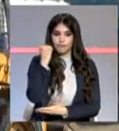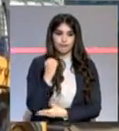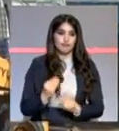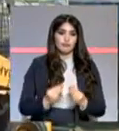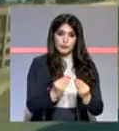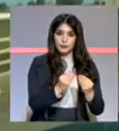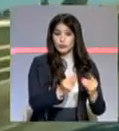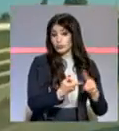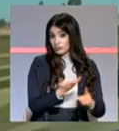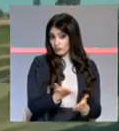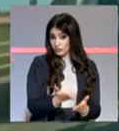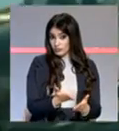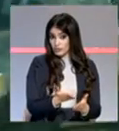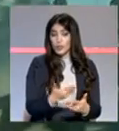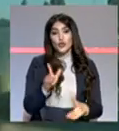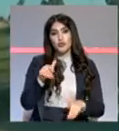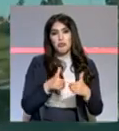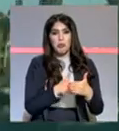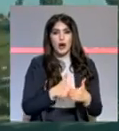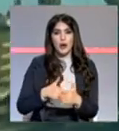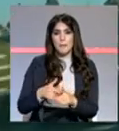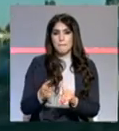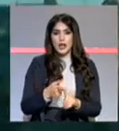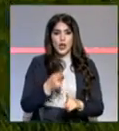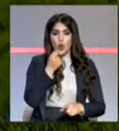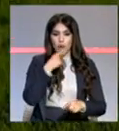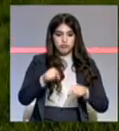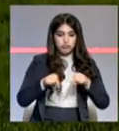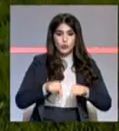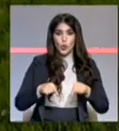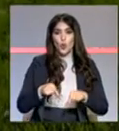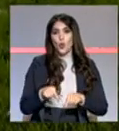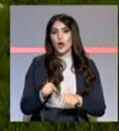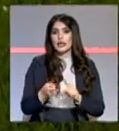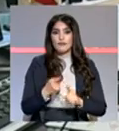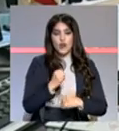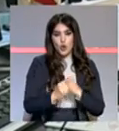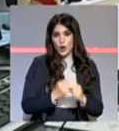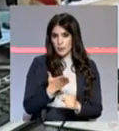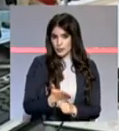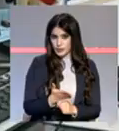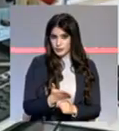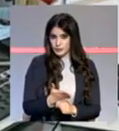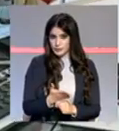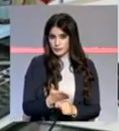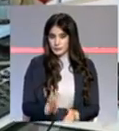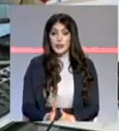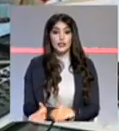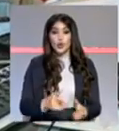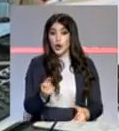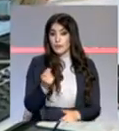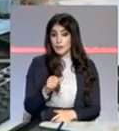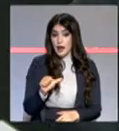على دفعات، فيما تتعطل رحى انتاج هذا السماد في الحقول الانتاج الوطنية. بالنسبة